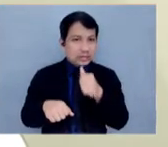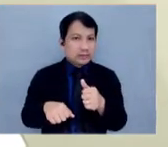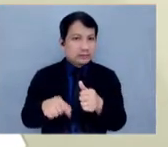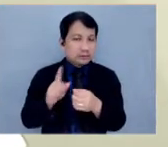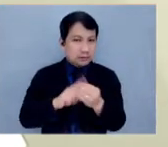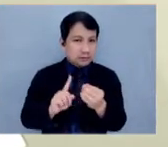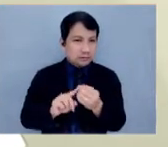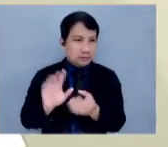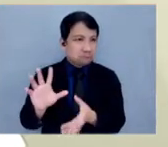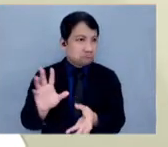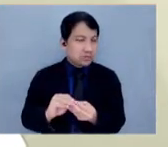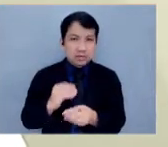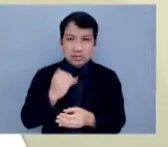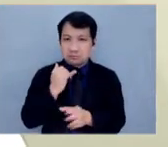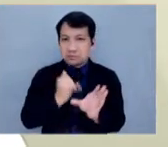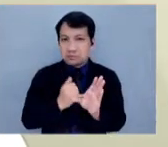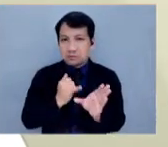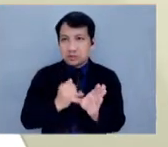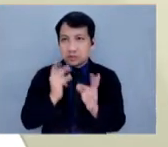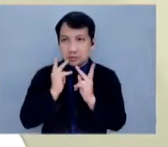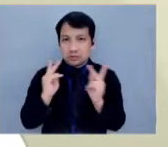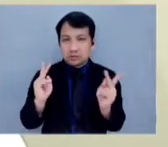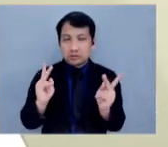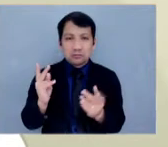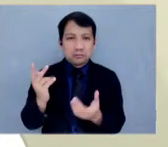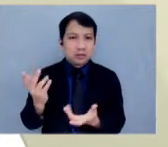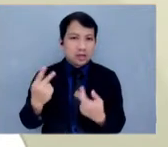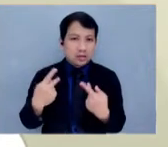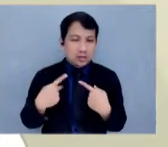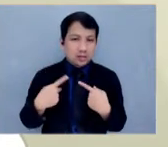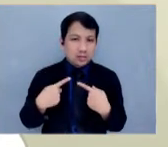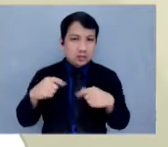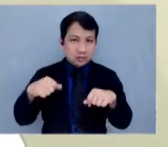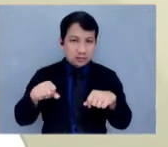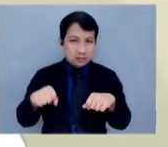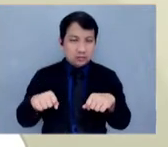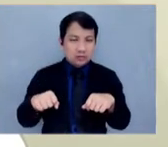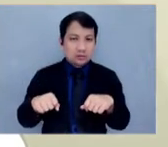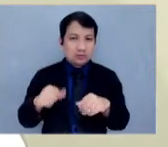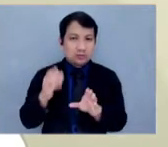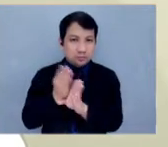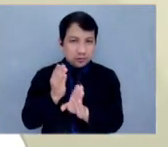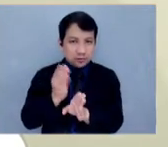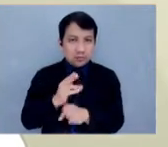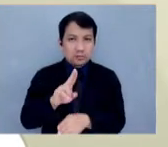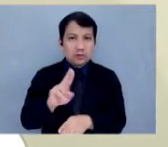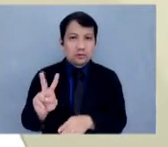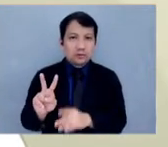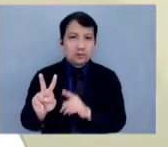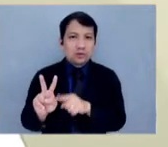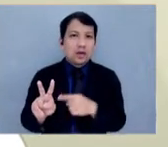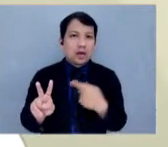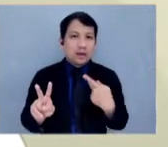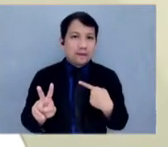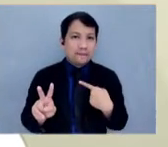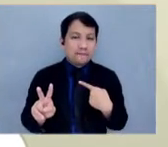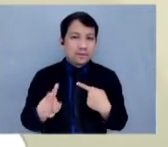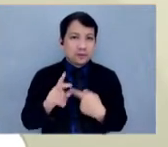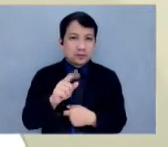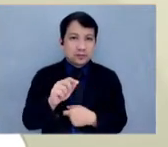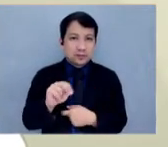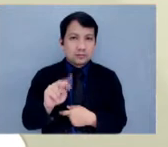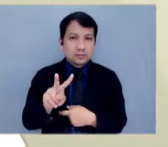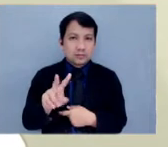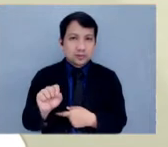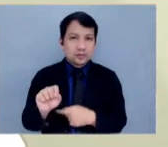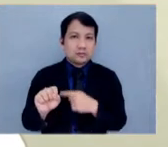mga pampublikong jeepney. Meron pong tricycle, meron pong bus, may UV, meron pong mga TNVS. So,